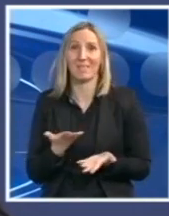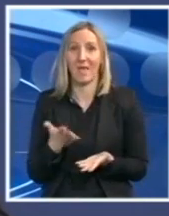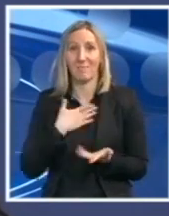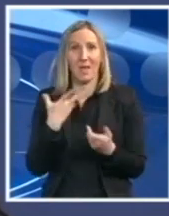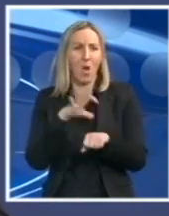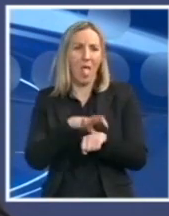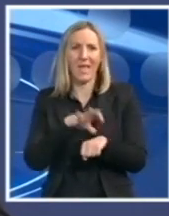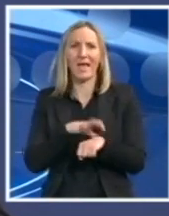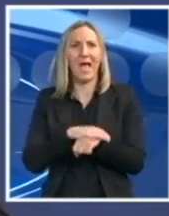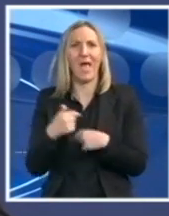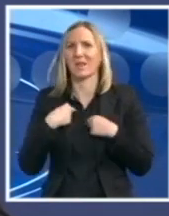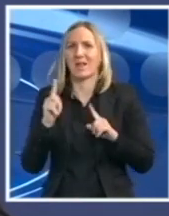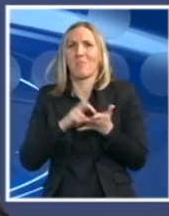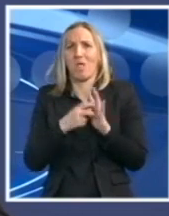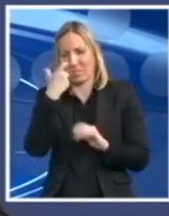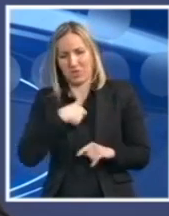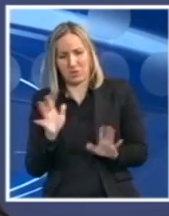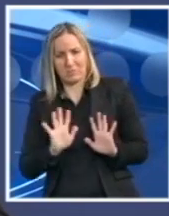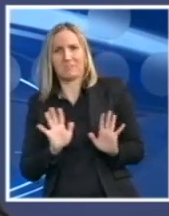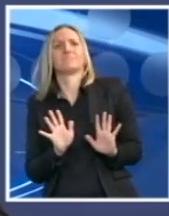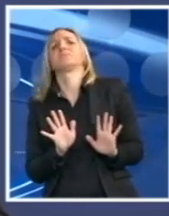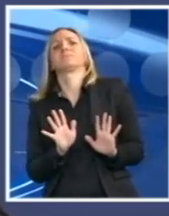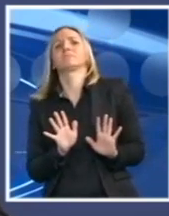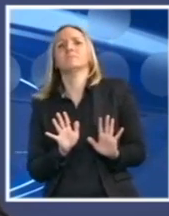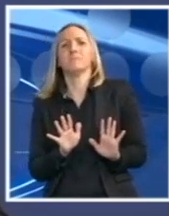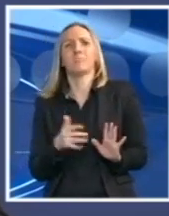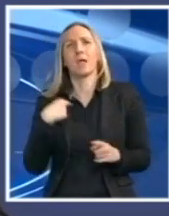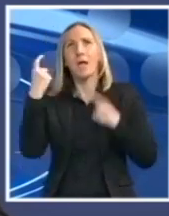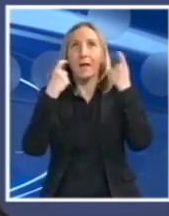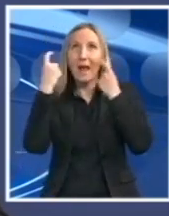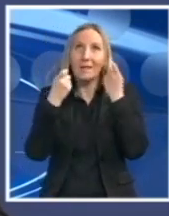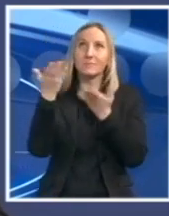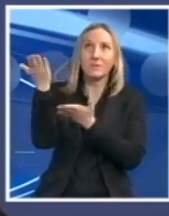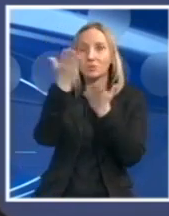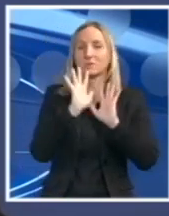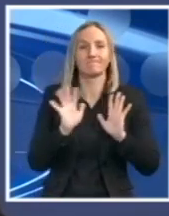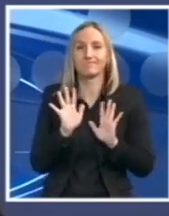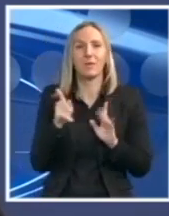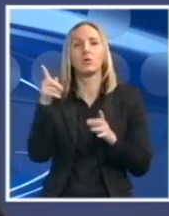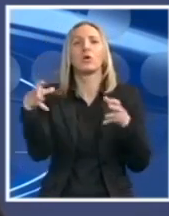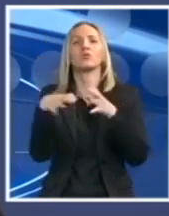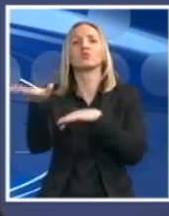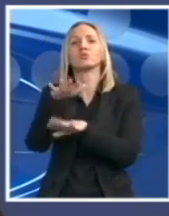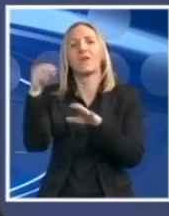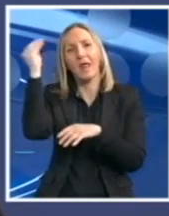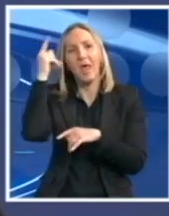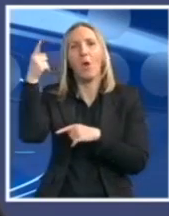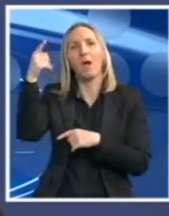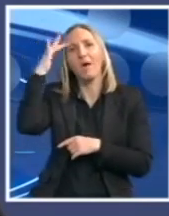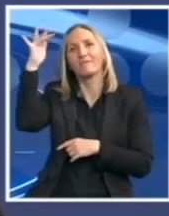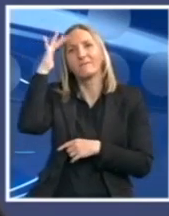ovde nismo tu da baš previše razmišljamo o tome, to više pripada društvenim naukama,